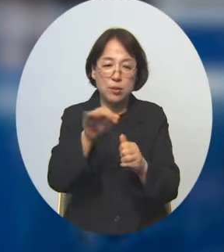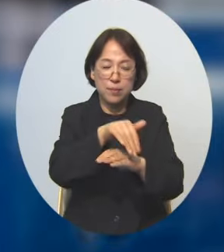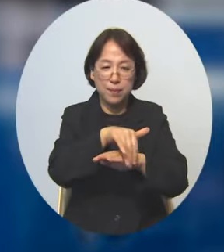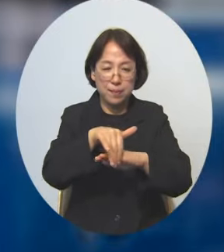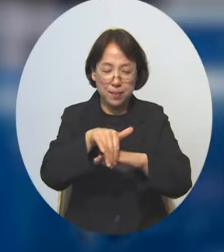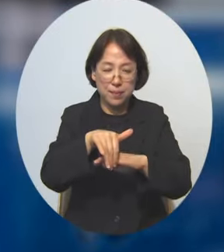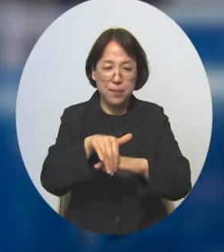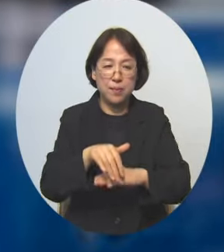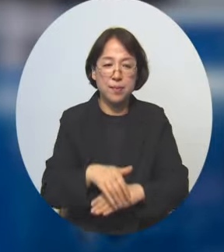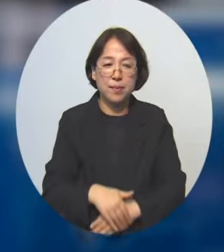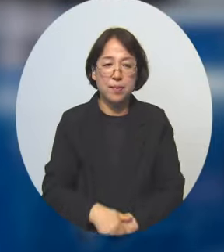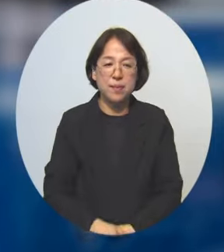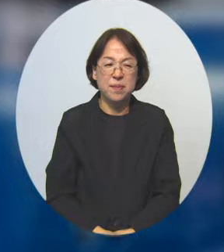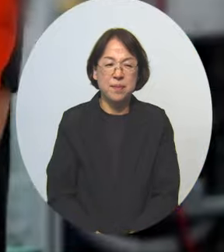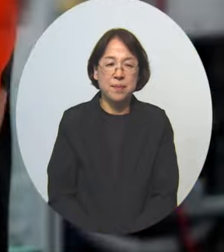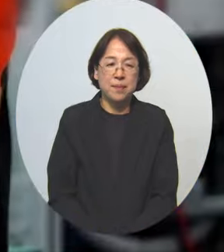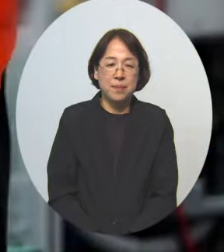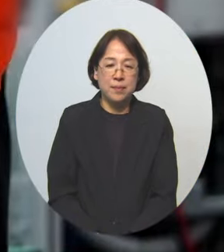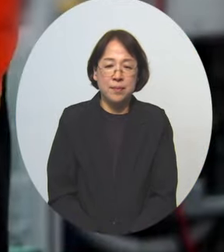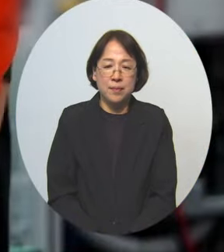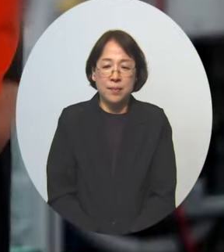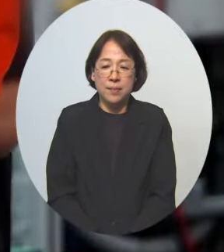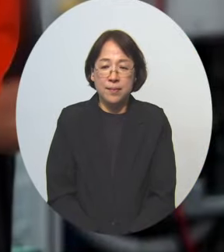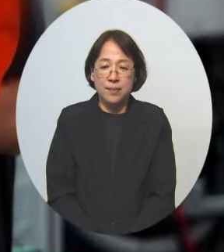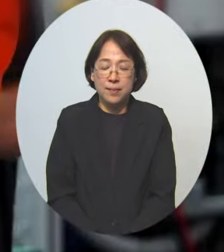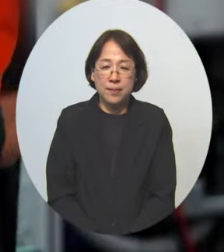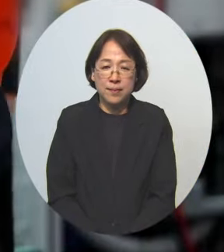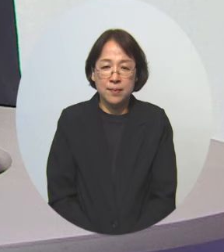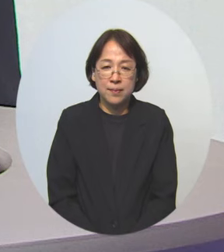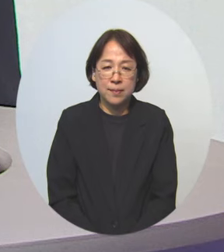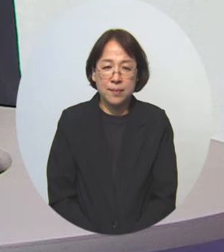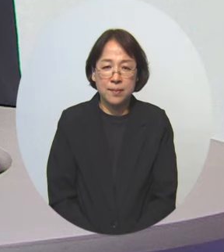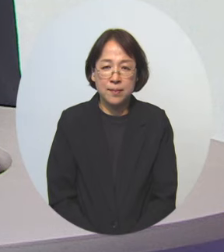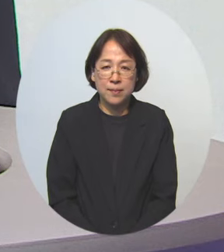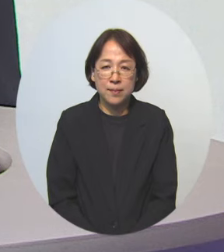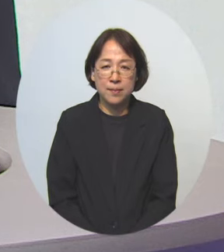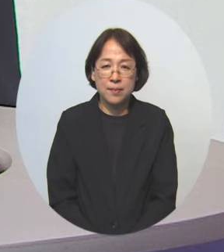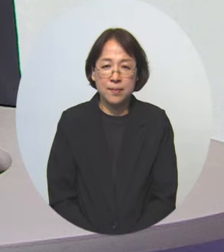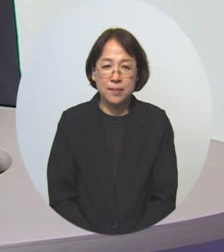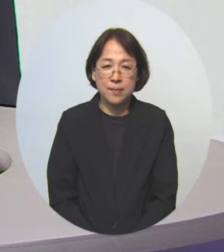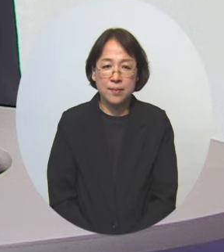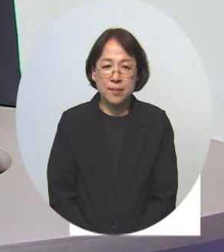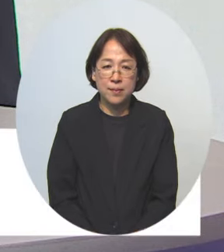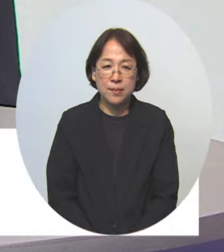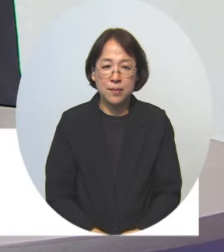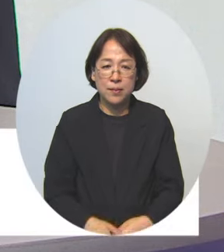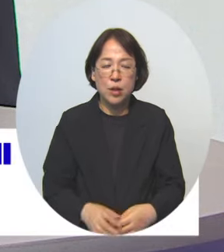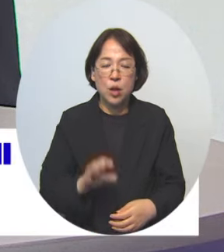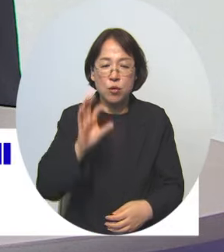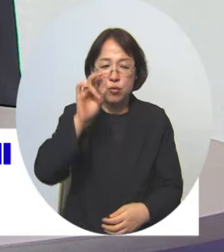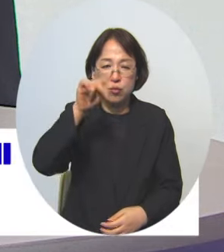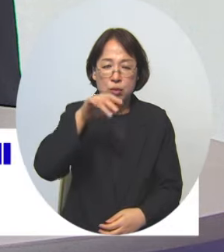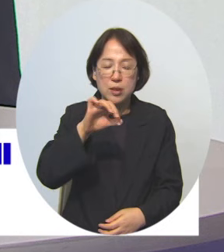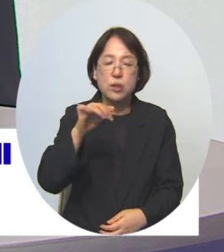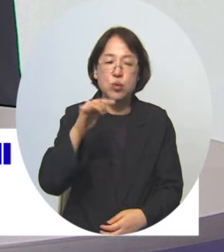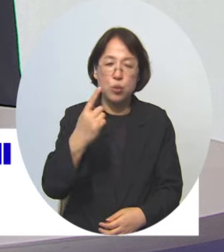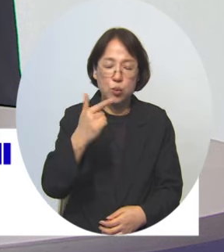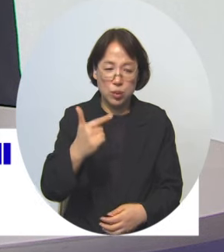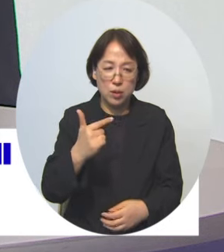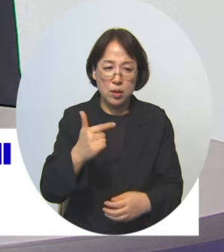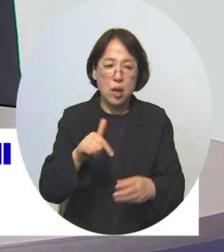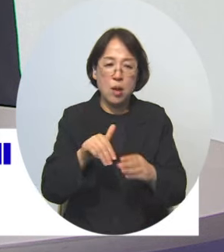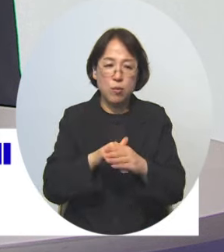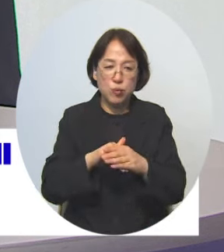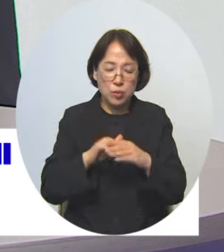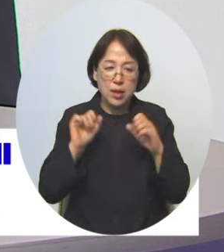계획입니다. KTV 이혜진입니다. 유인촌 문체부 장관이 배구 황제 김연경